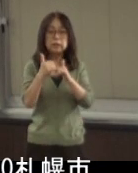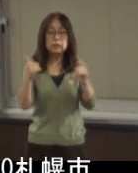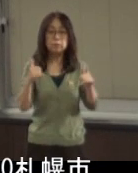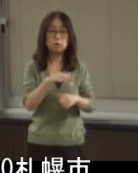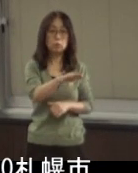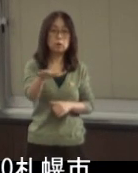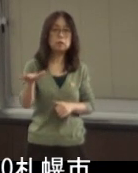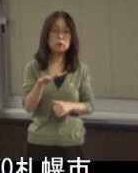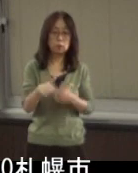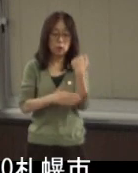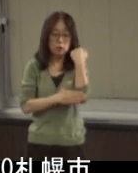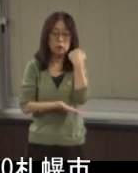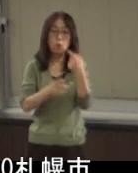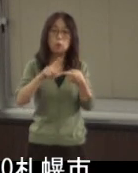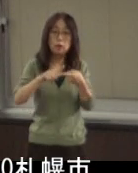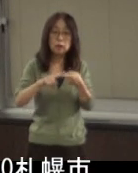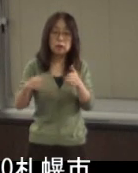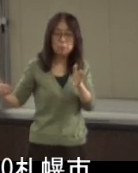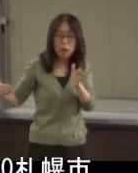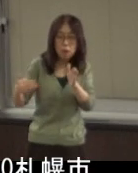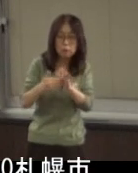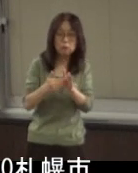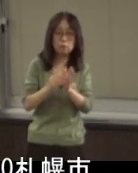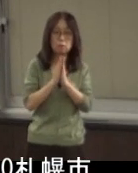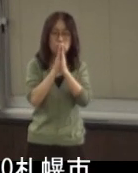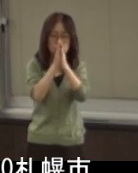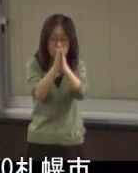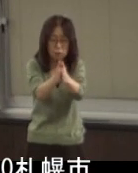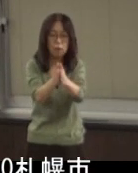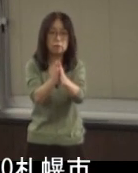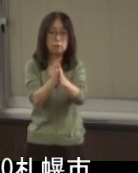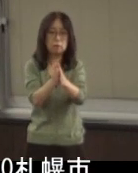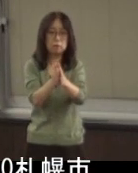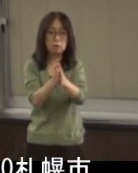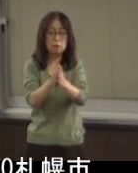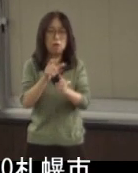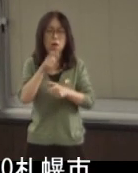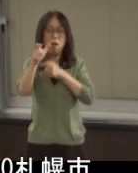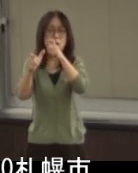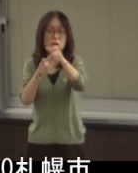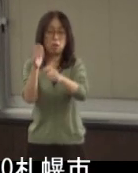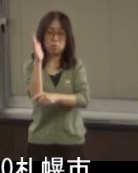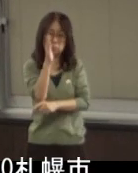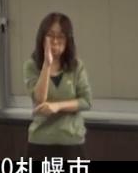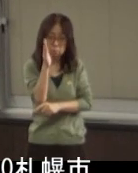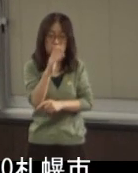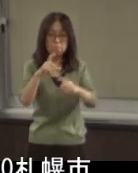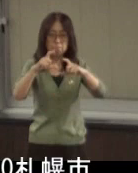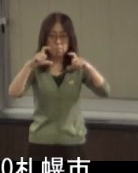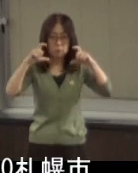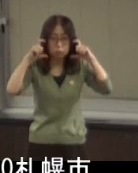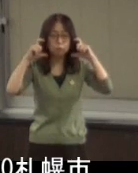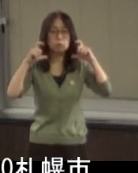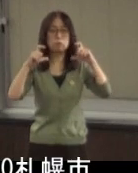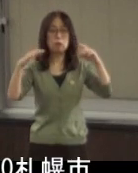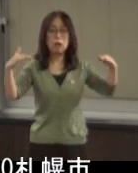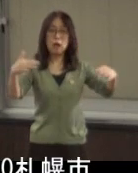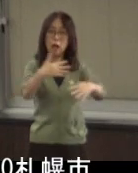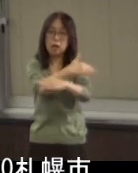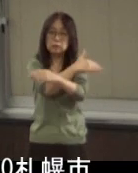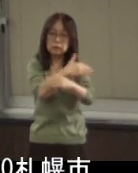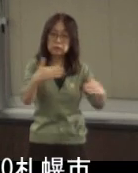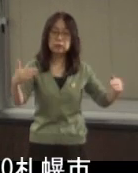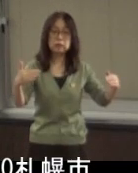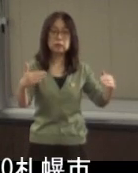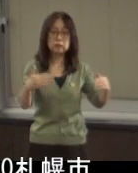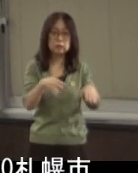には基本的な、これまでお願いをしておりました、大声を出さない、マスクの着用、換気、手指消毒